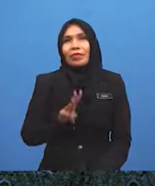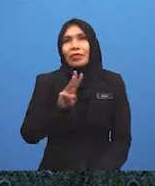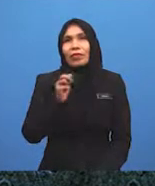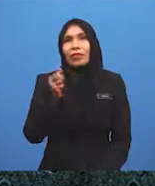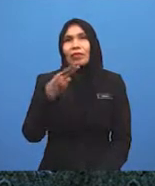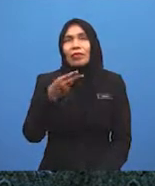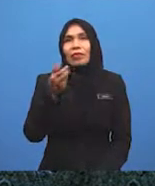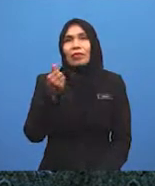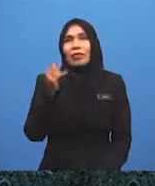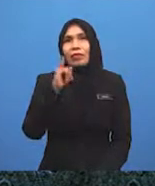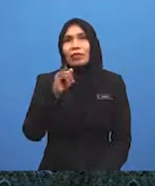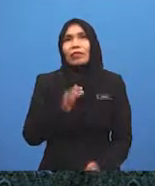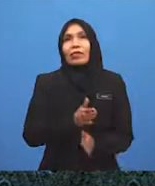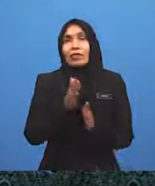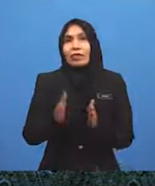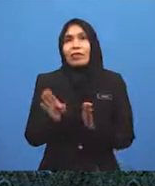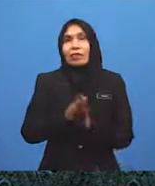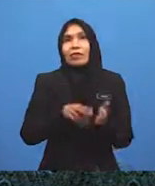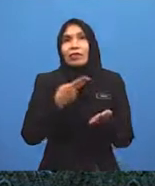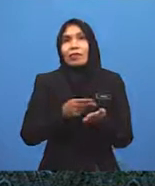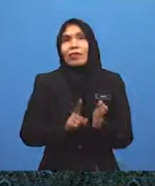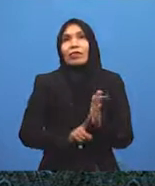Wahai jiran berhemah tinggi,